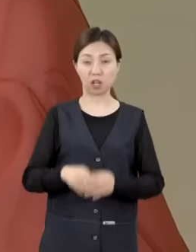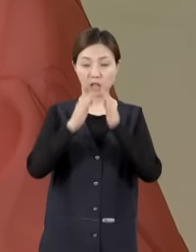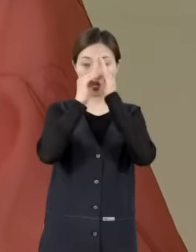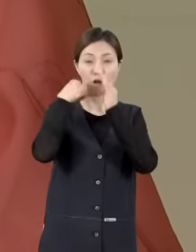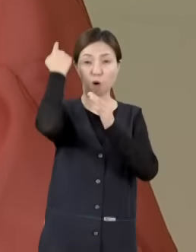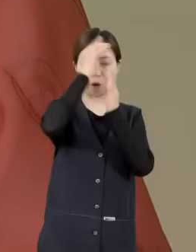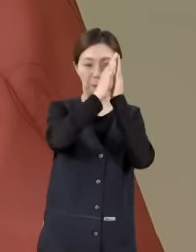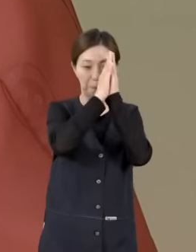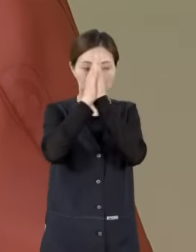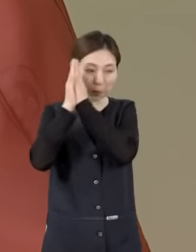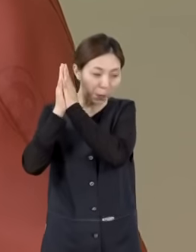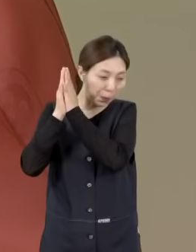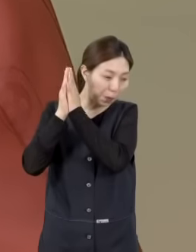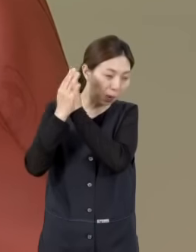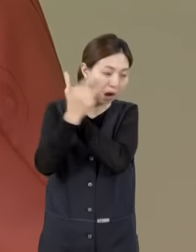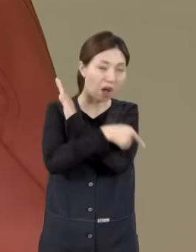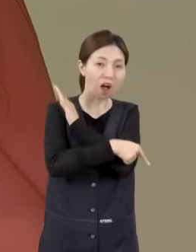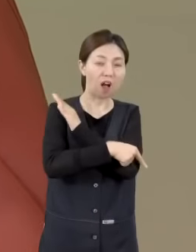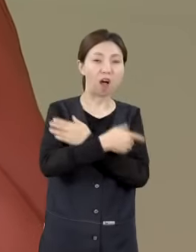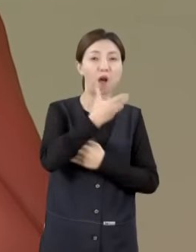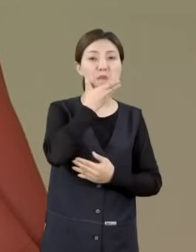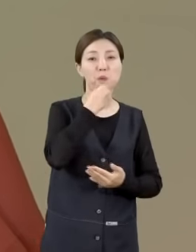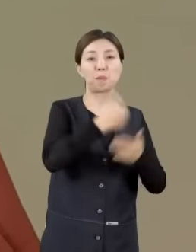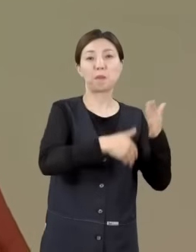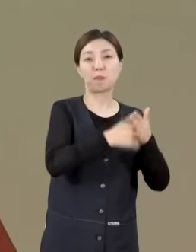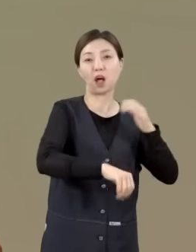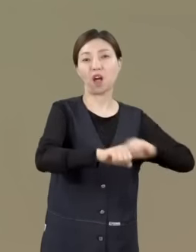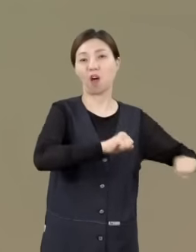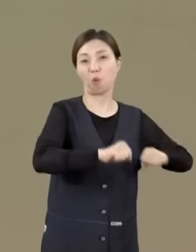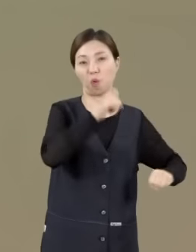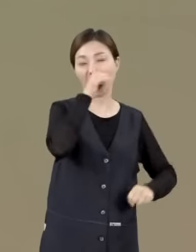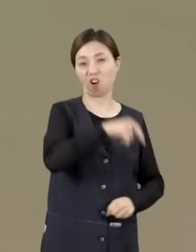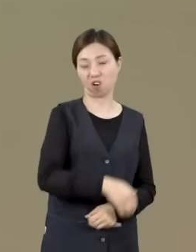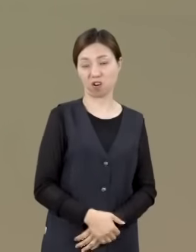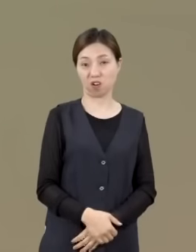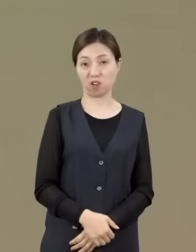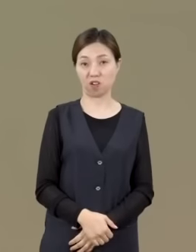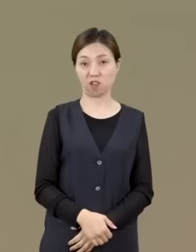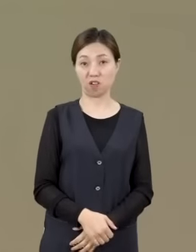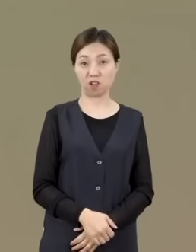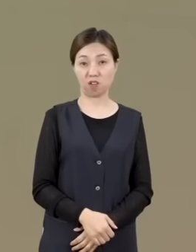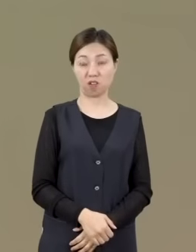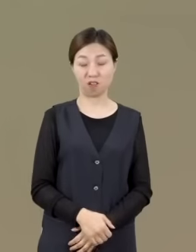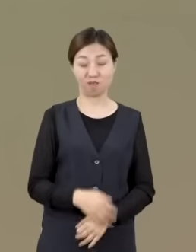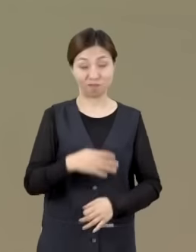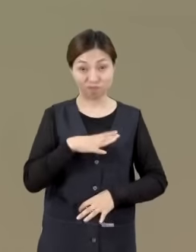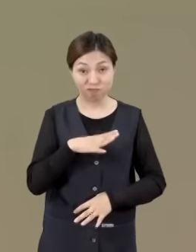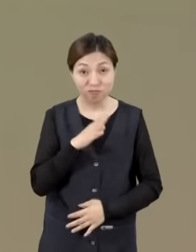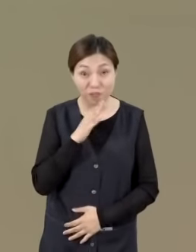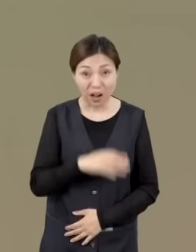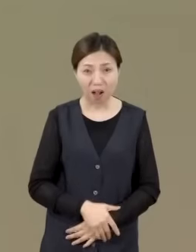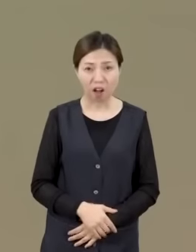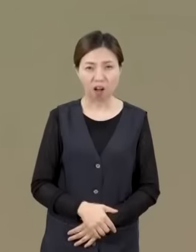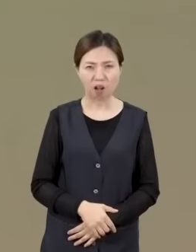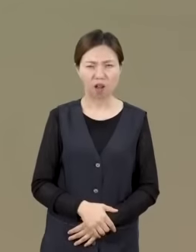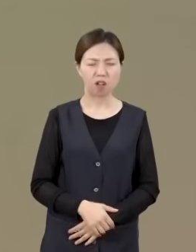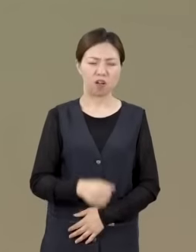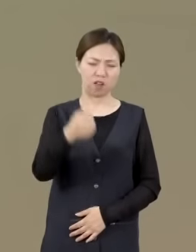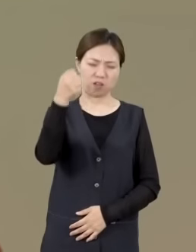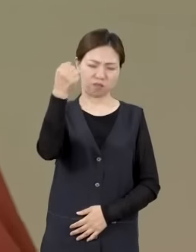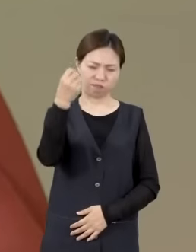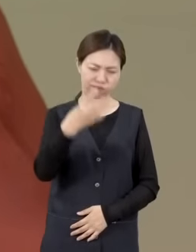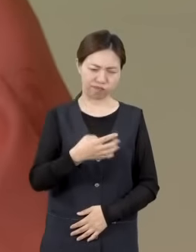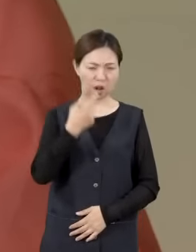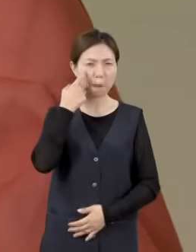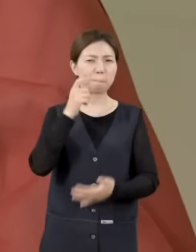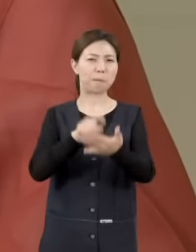다니지만 실제로 뒤에서는 복을 많이 까먹는 경우가 있어요 무섭죠